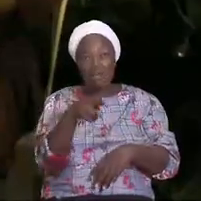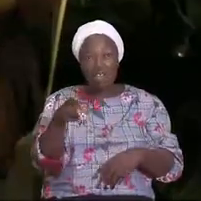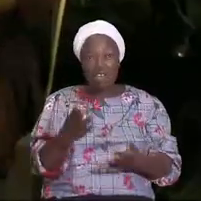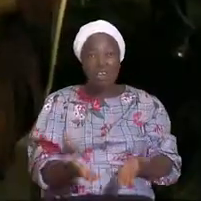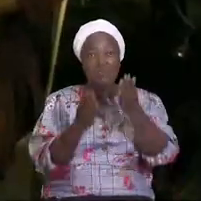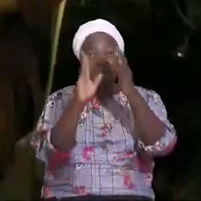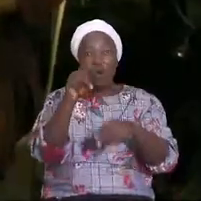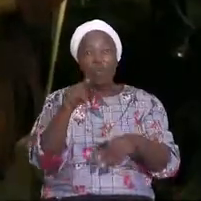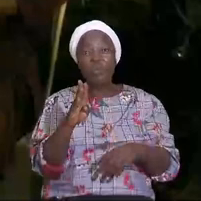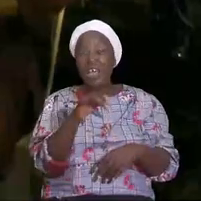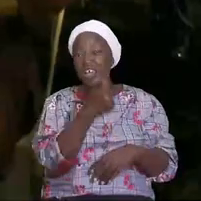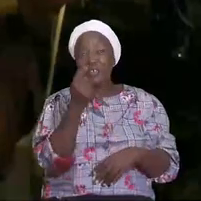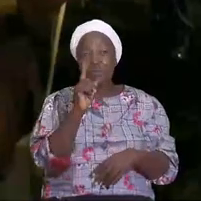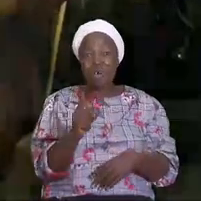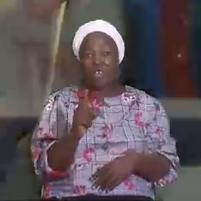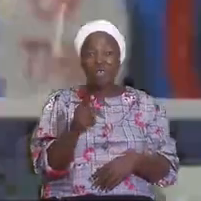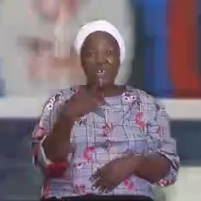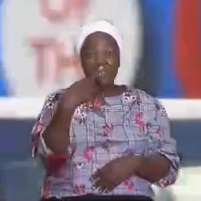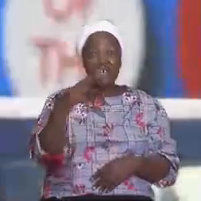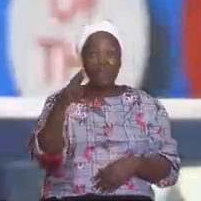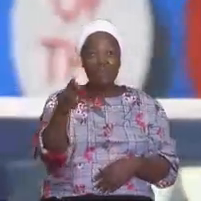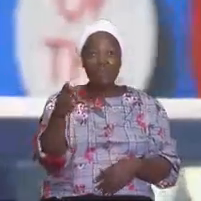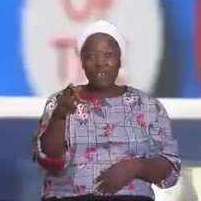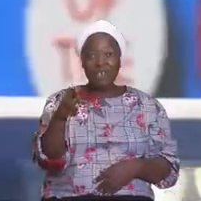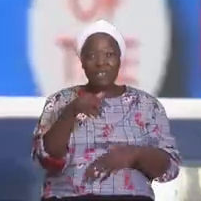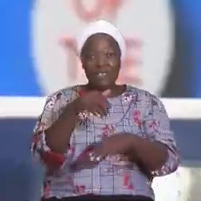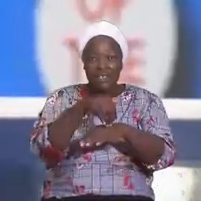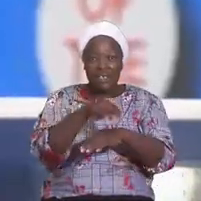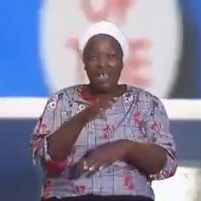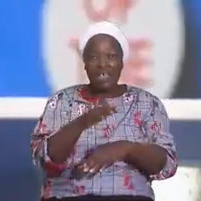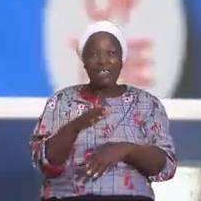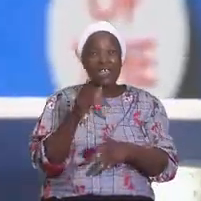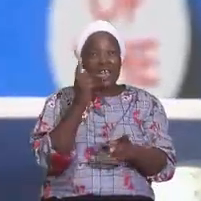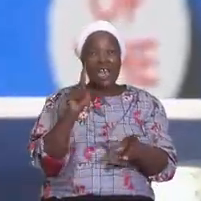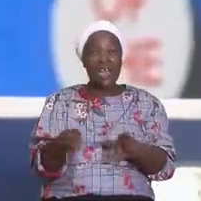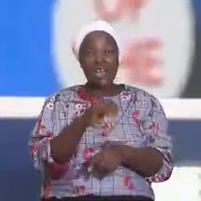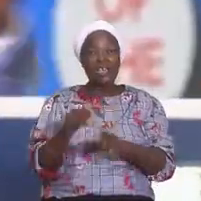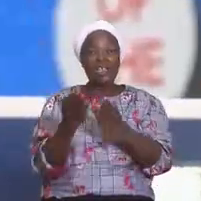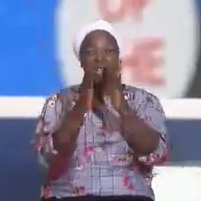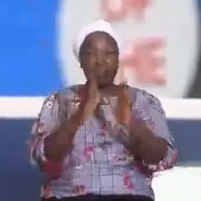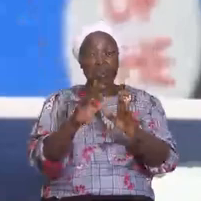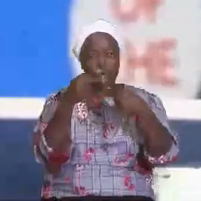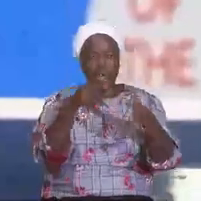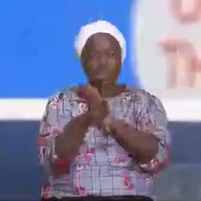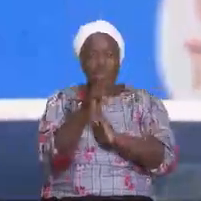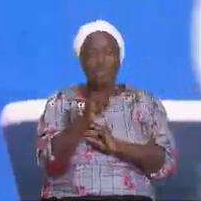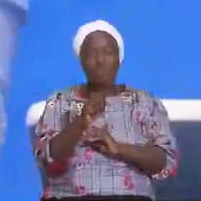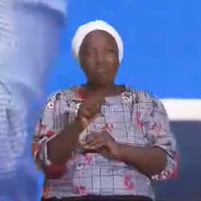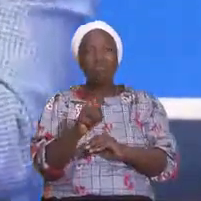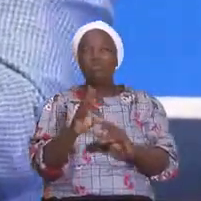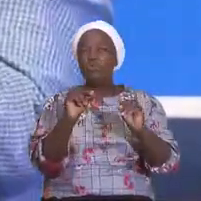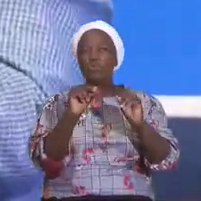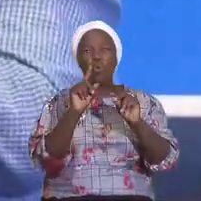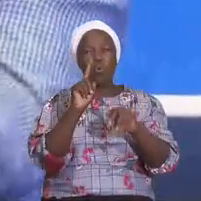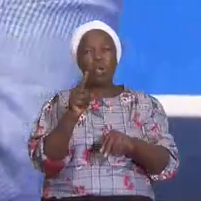Serpent, envoyez pas qui que ce soit. Serpent, élevé pas qui que ce soit, serpent,